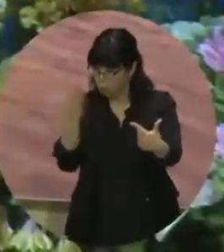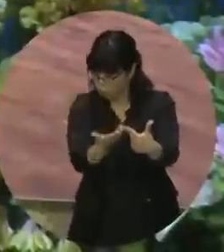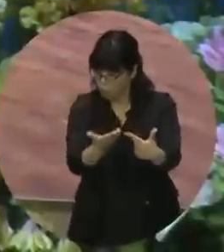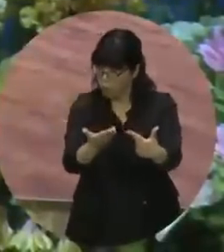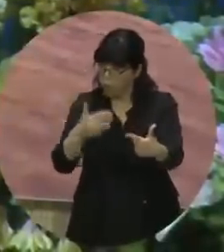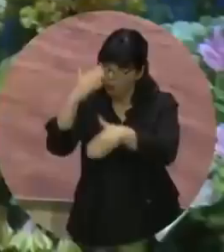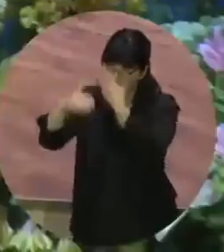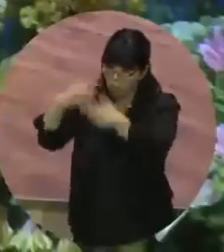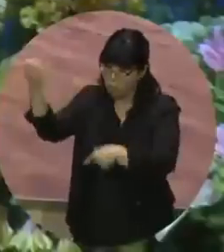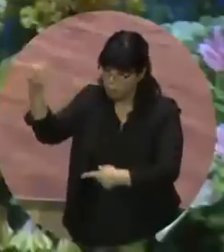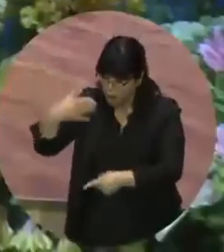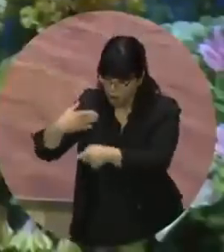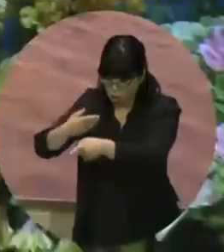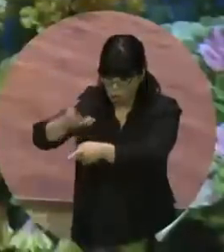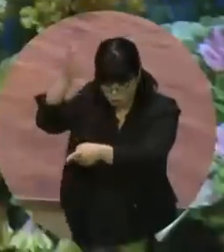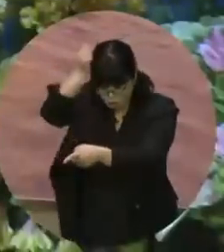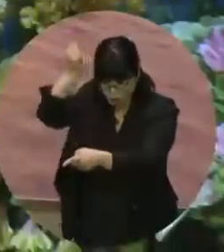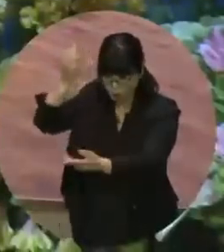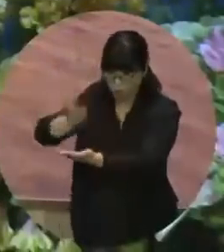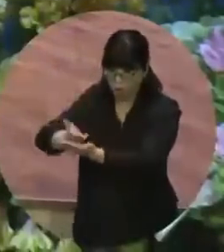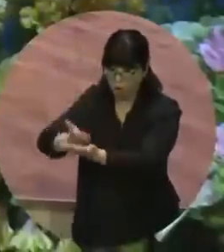하고 똑같은 인본주의를 씁니다.